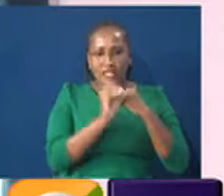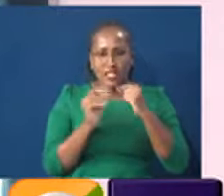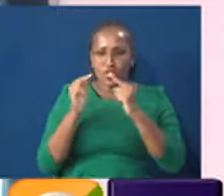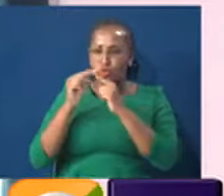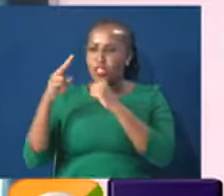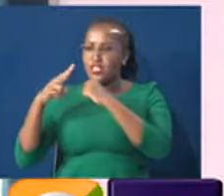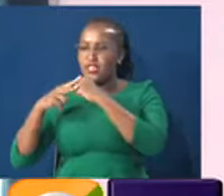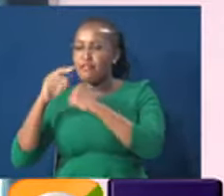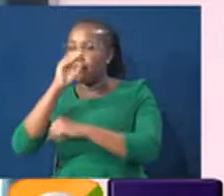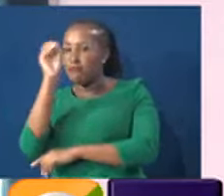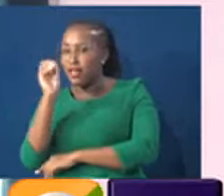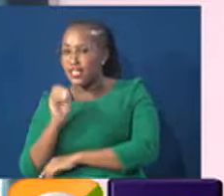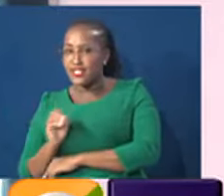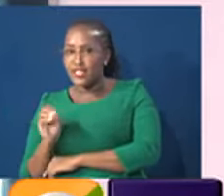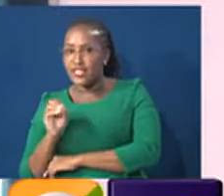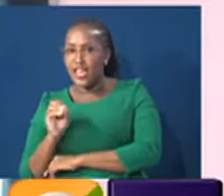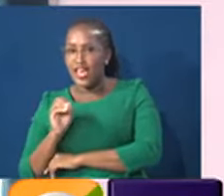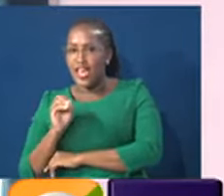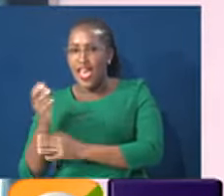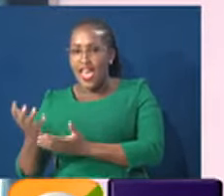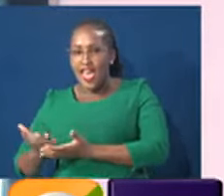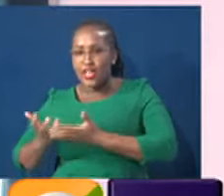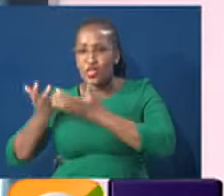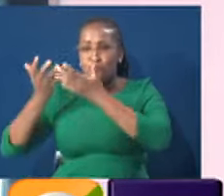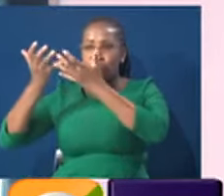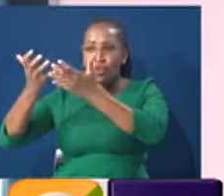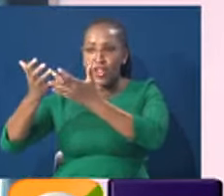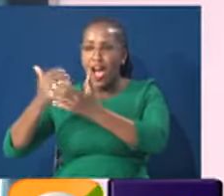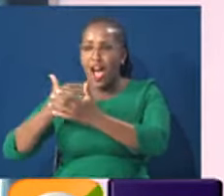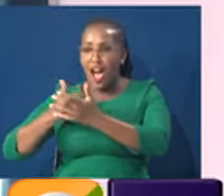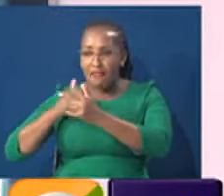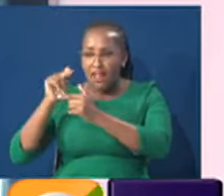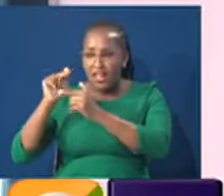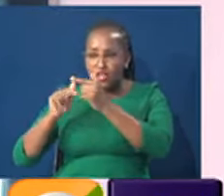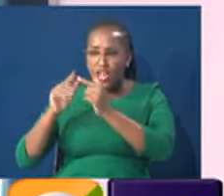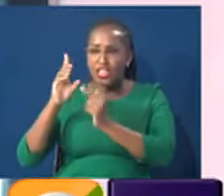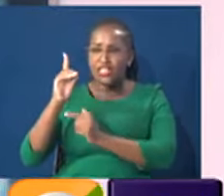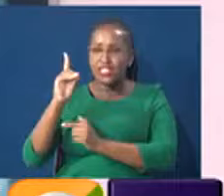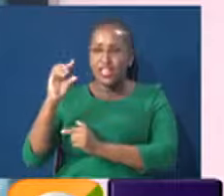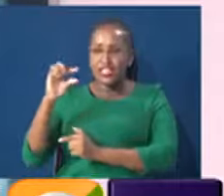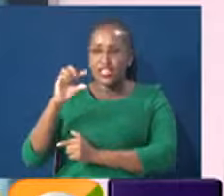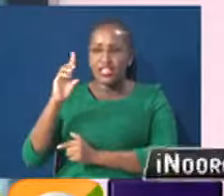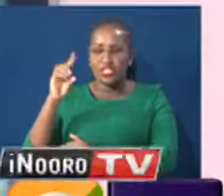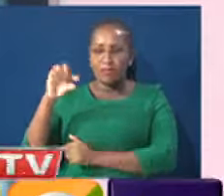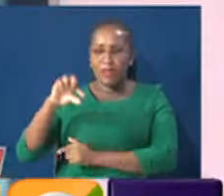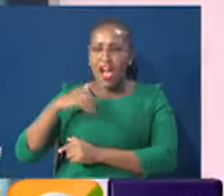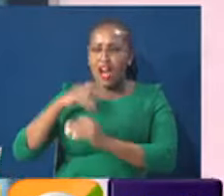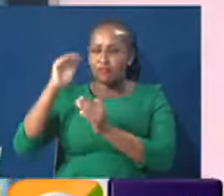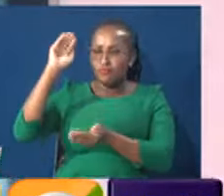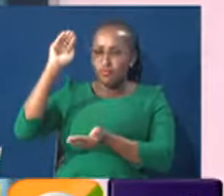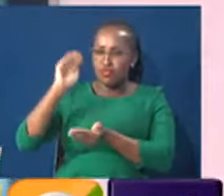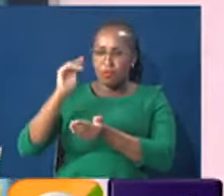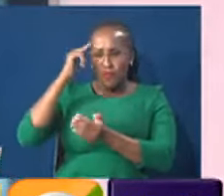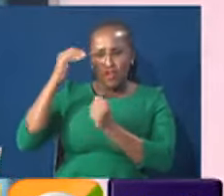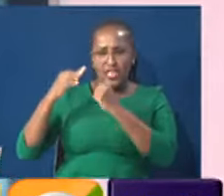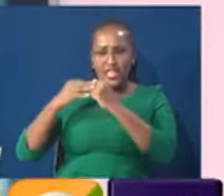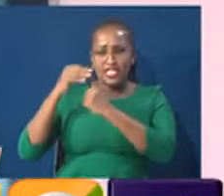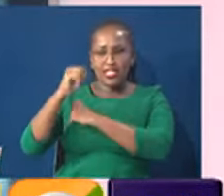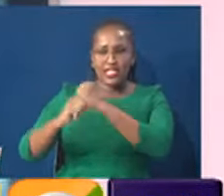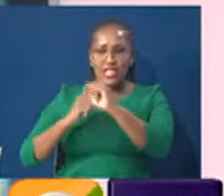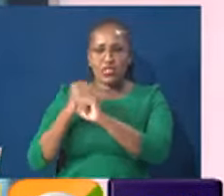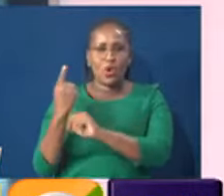7%. Exports as a ratio of GDP had dropped from just 8 years,